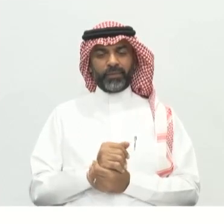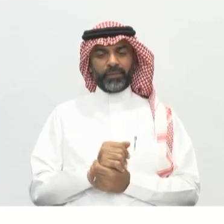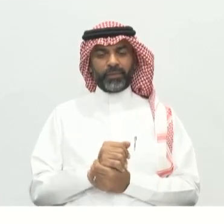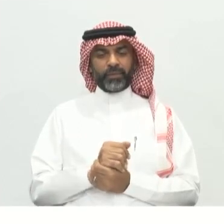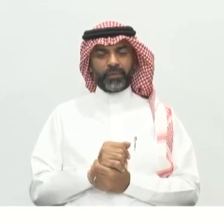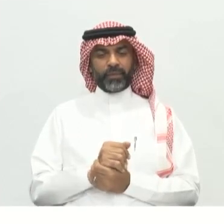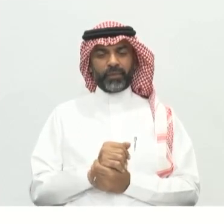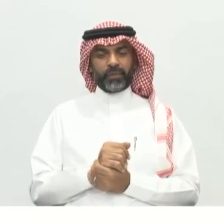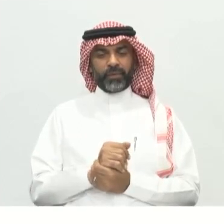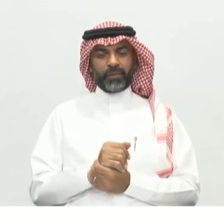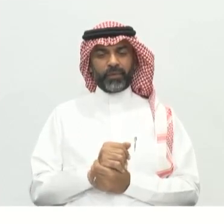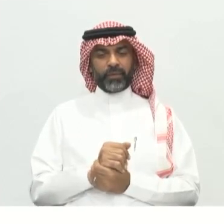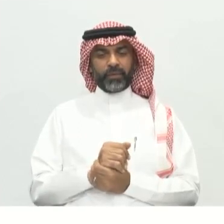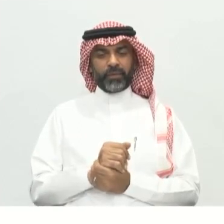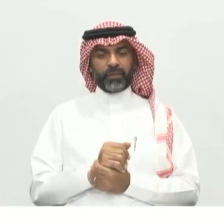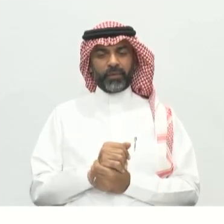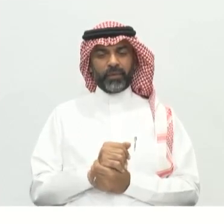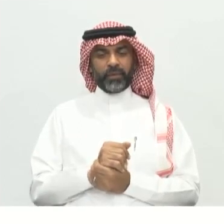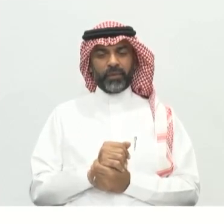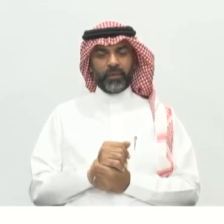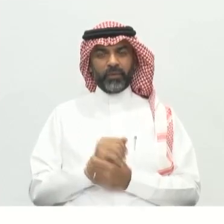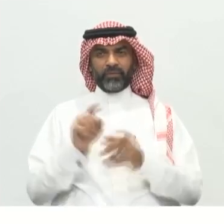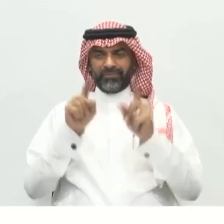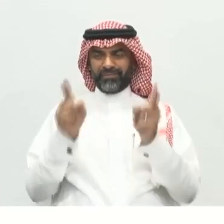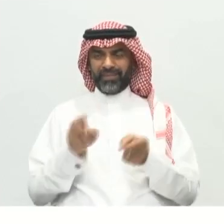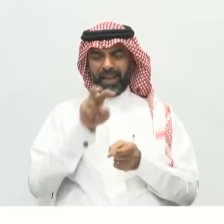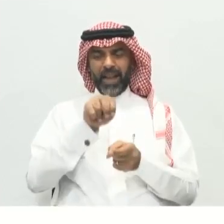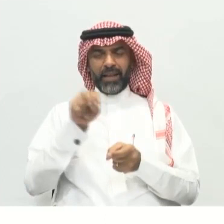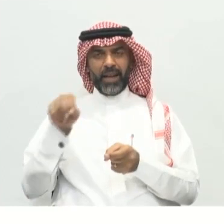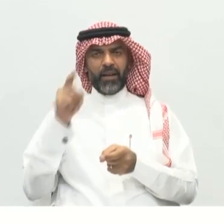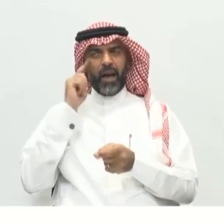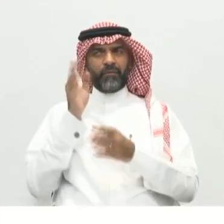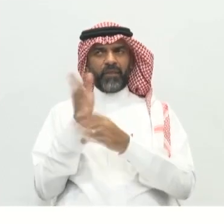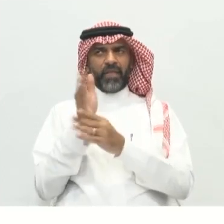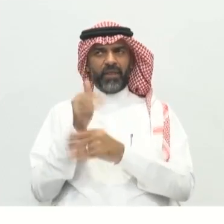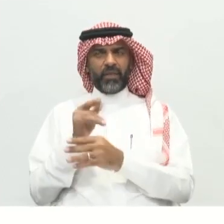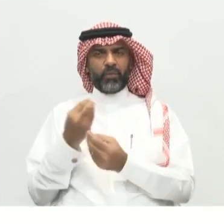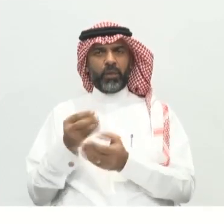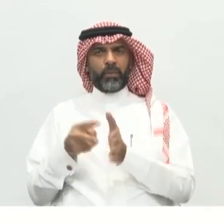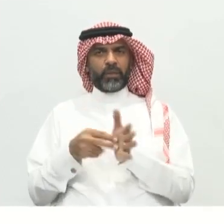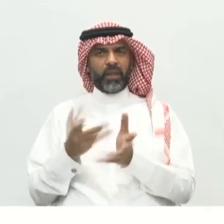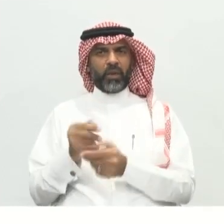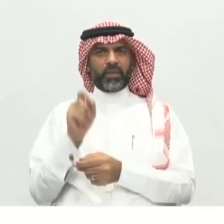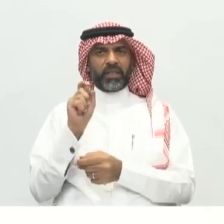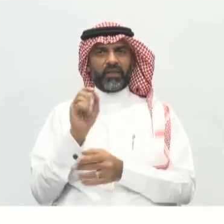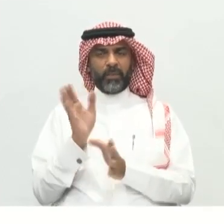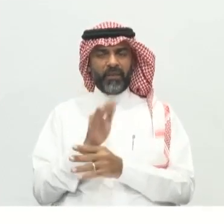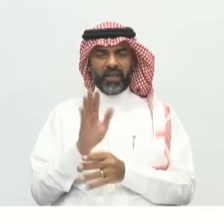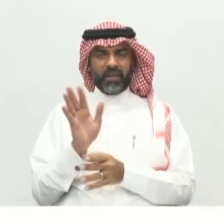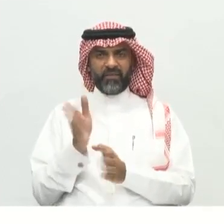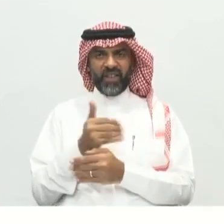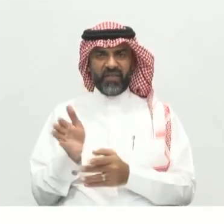في البدايه وتكون عباره عن المواقع او المسارات بين هذه المواقع نقوم هنا بانشاء